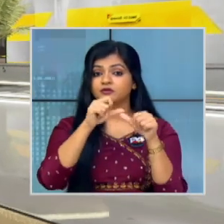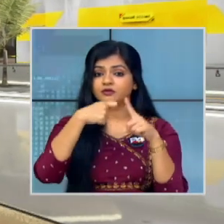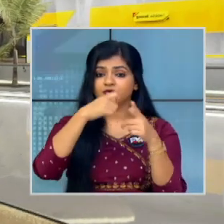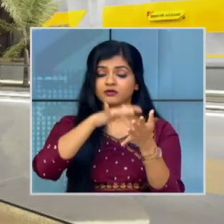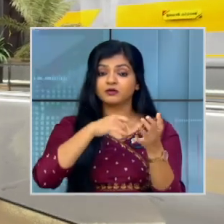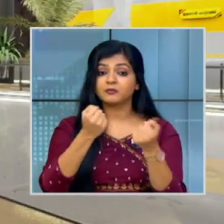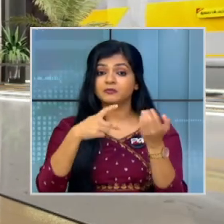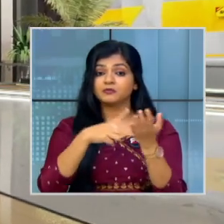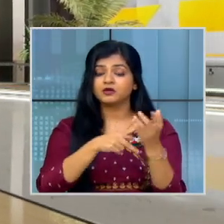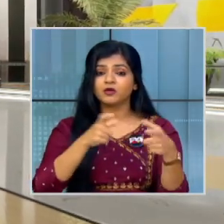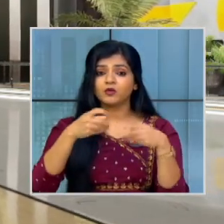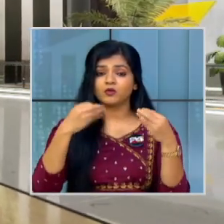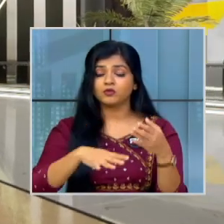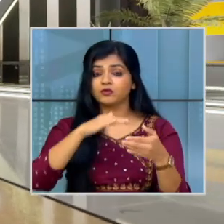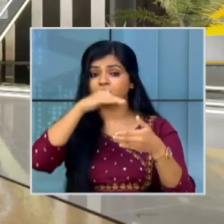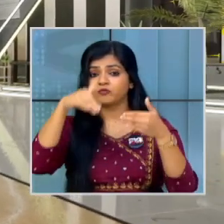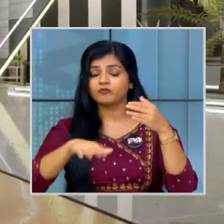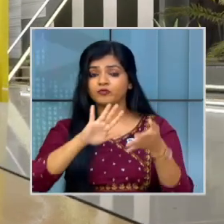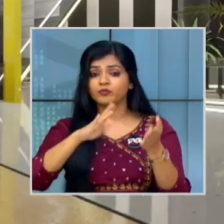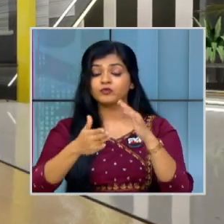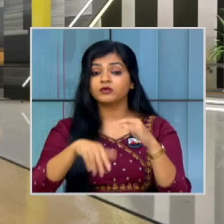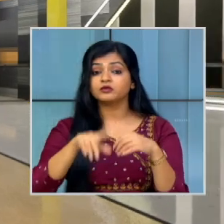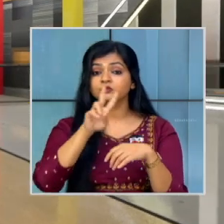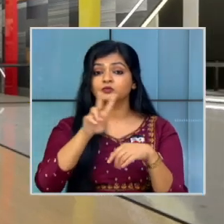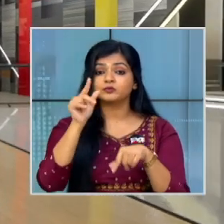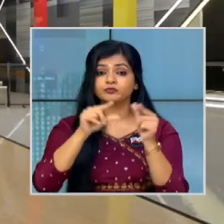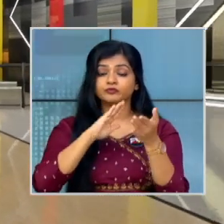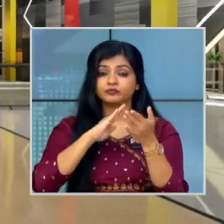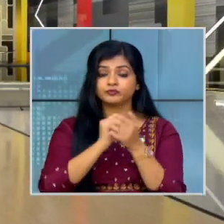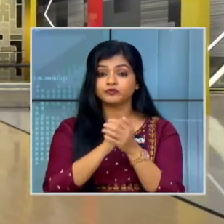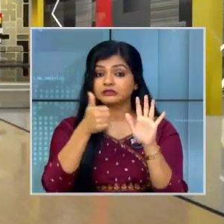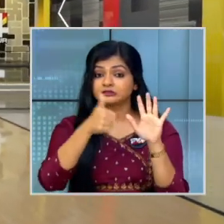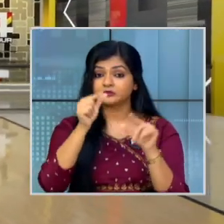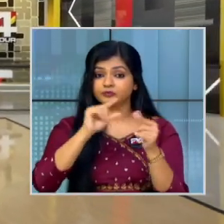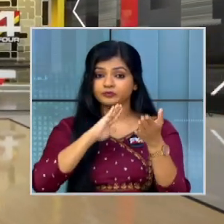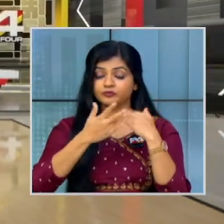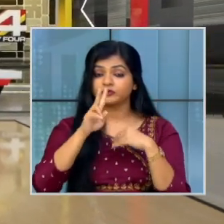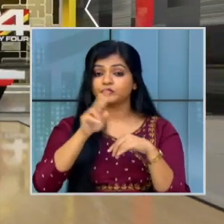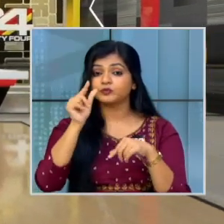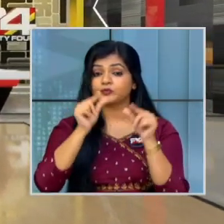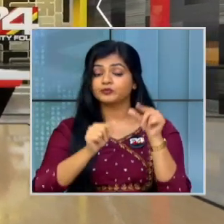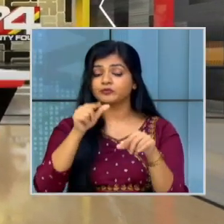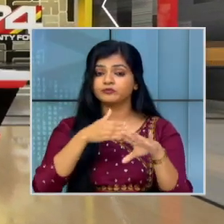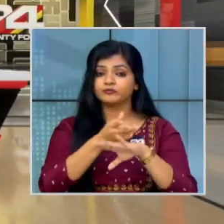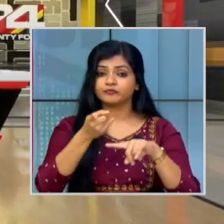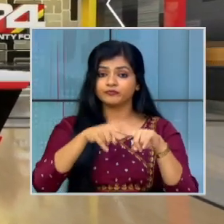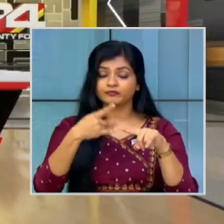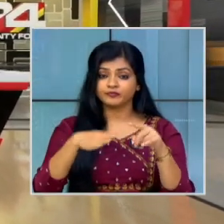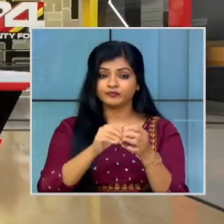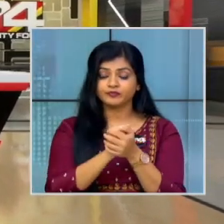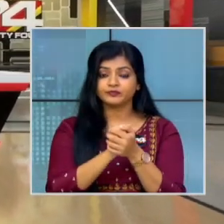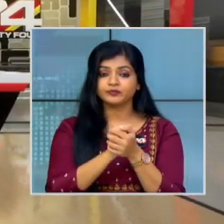ലഡാക്കിൽ ബസ് നിയന്ത്രണം വിട്ട് താഴ്ചയിലേക്ക് മറിഞ്ഞ് 6 പേർ മരിച്ചു. 22 പേർക്ക് പരിക്കേറ്റു. ലേയിൽ നിന്ന് കിഴക്കൻ ലഡാക്കിലേക്ക് പോവുകയായിരുന്ന